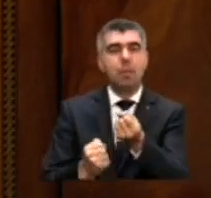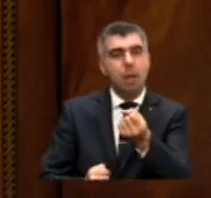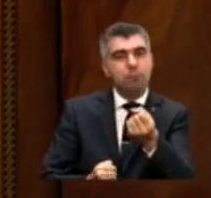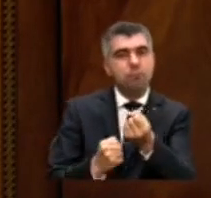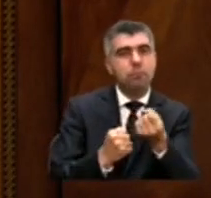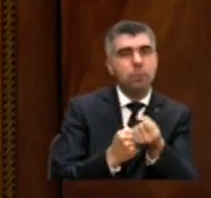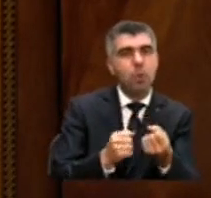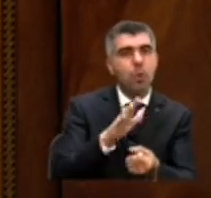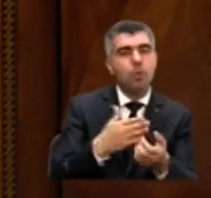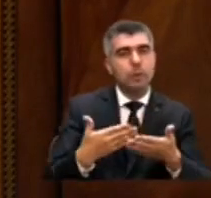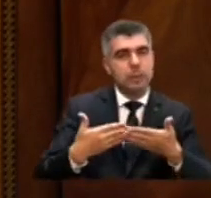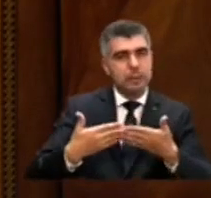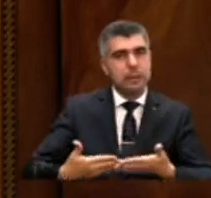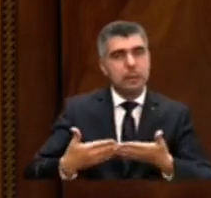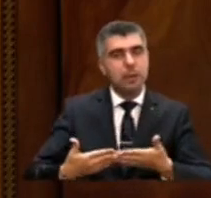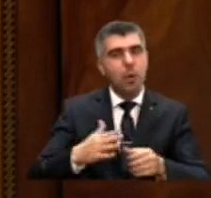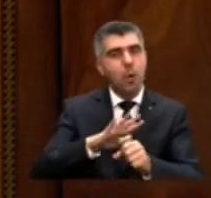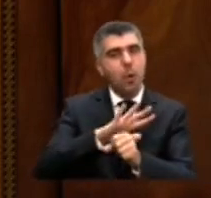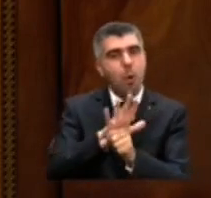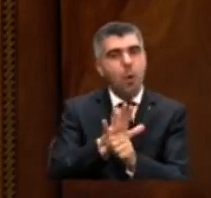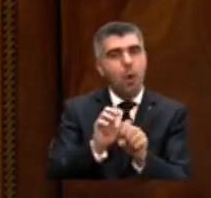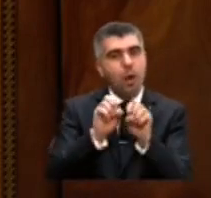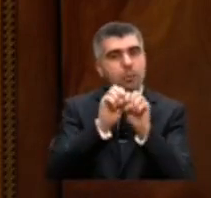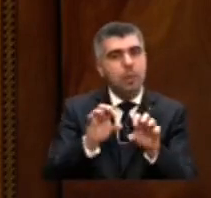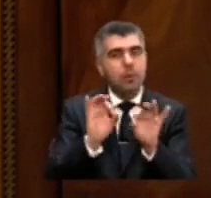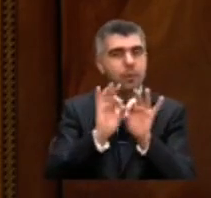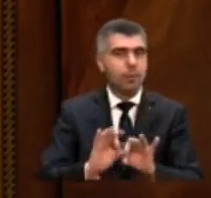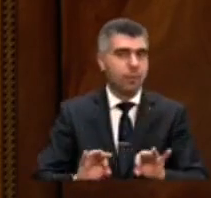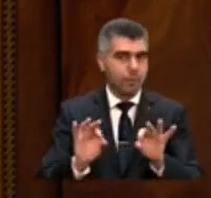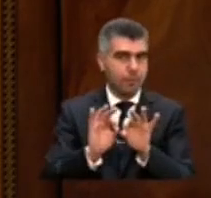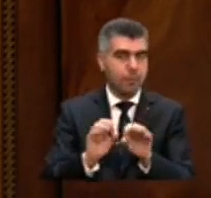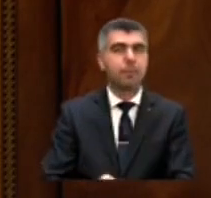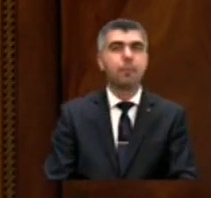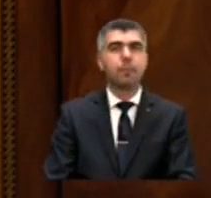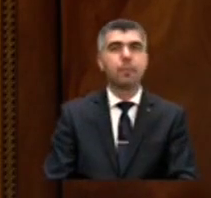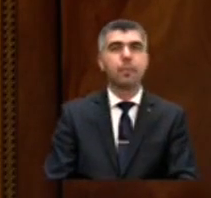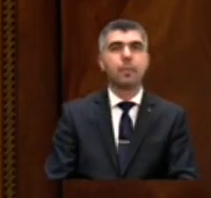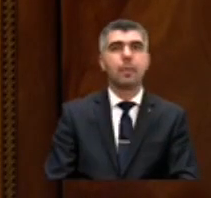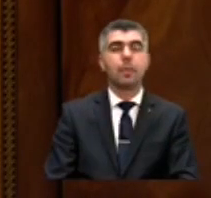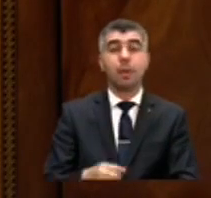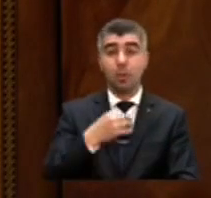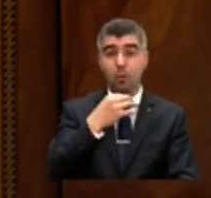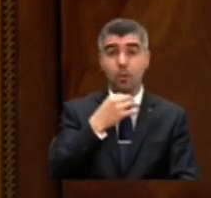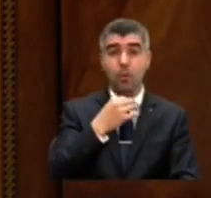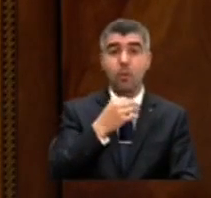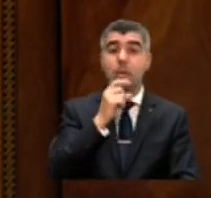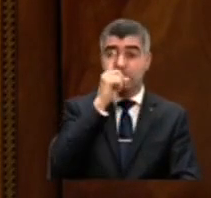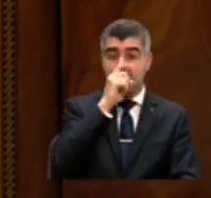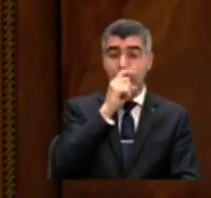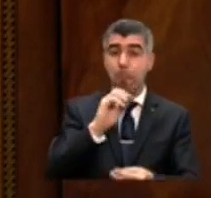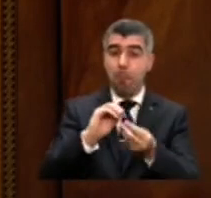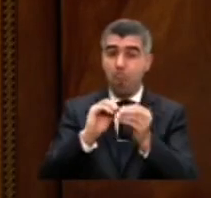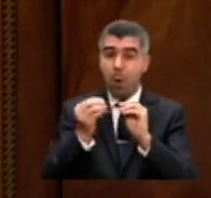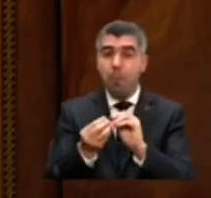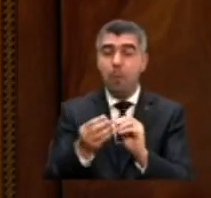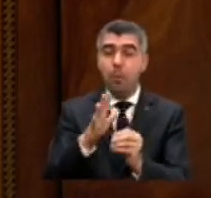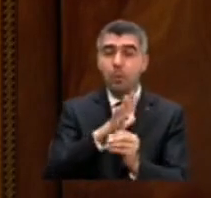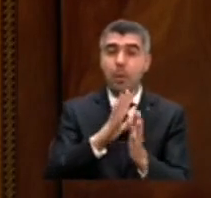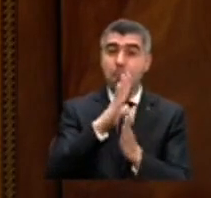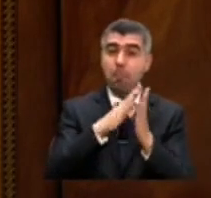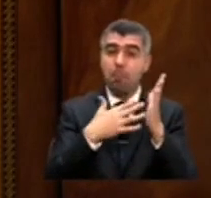المرحلة وتداعيات الجائحة. وإن إدراكنا لحجم الطموحات التي يختزنها هذا البرنامج